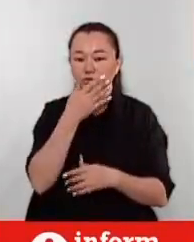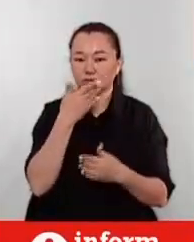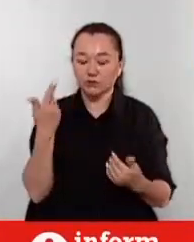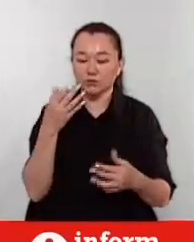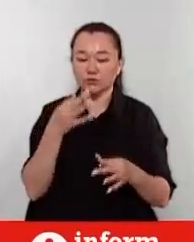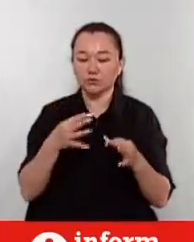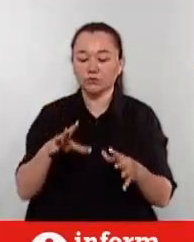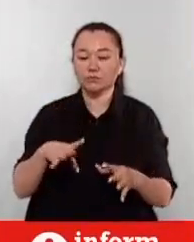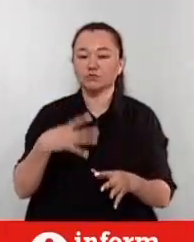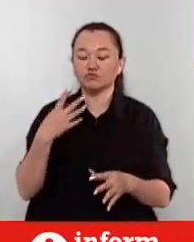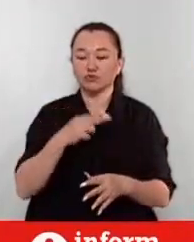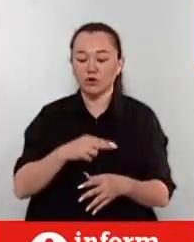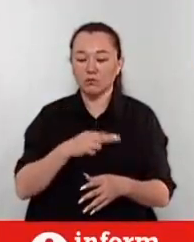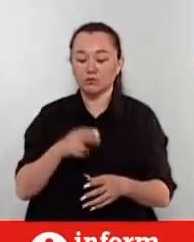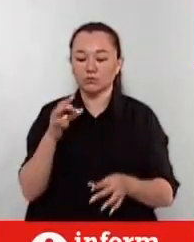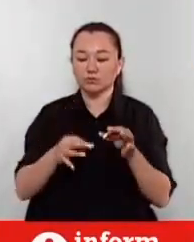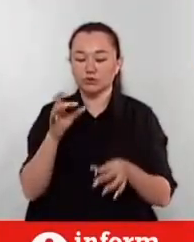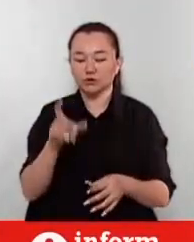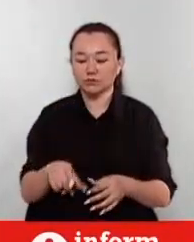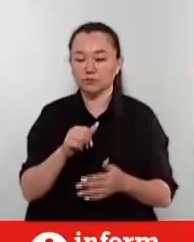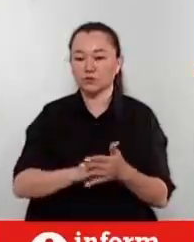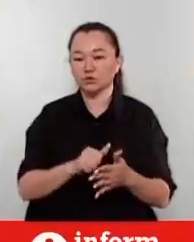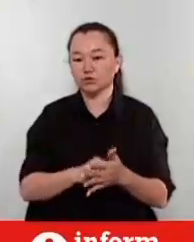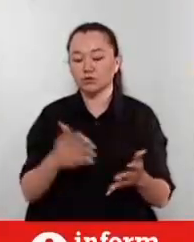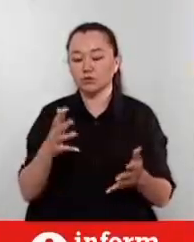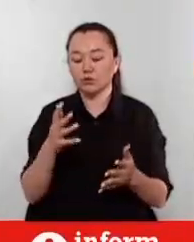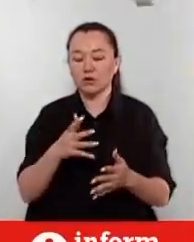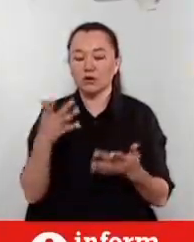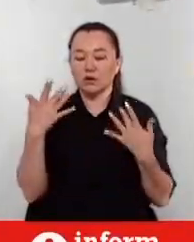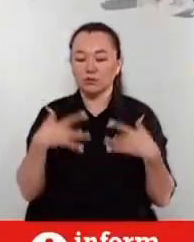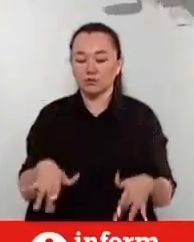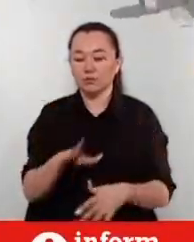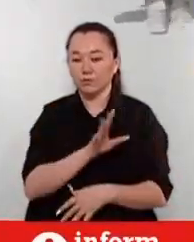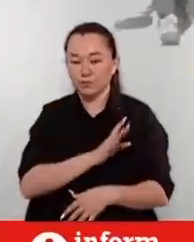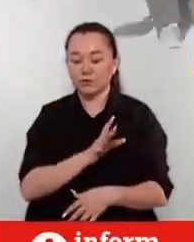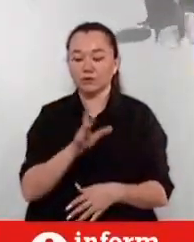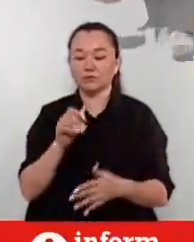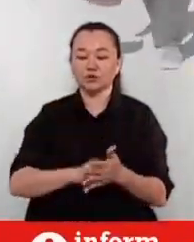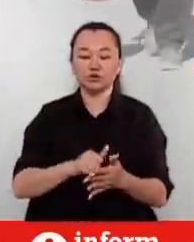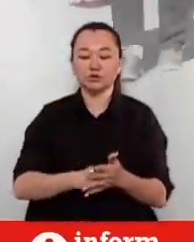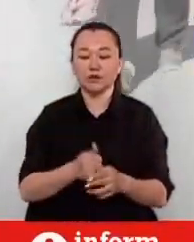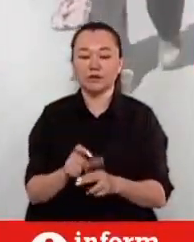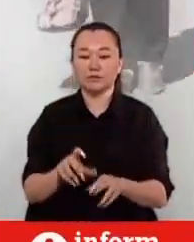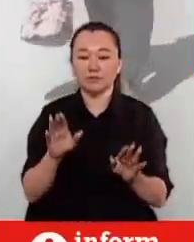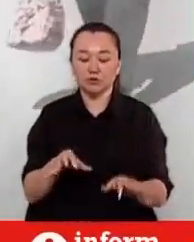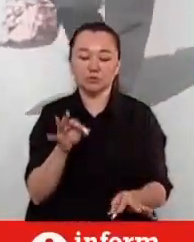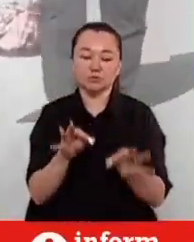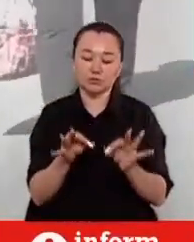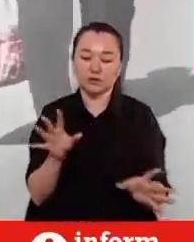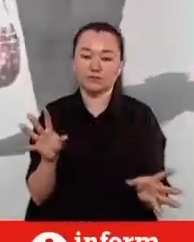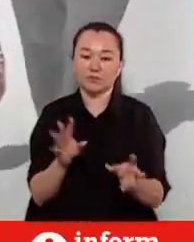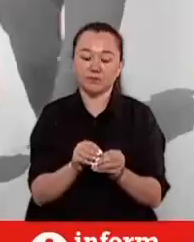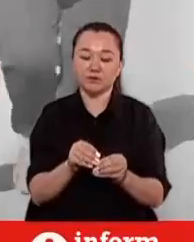саласында қызмет еткен, осы сот саласынан белгілі себептермен жұмыстан босаған, соның салдарынан бұл жердегі судьялармен ол